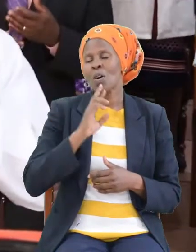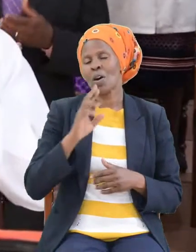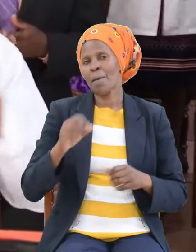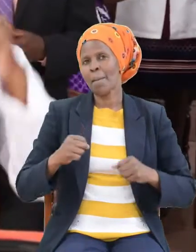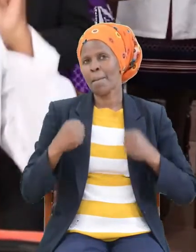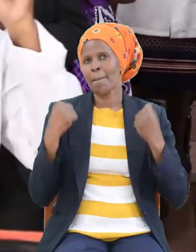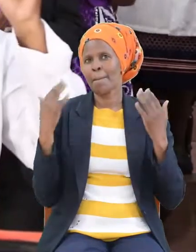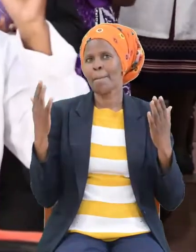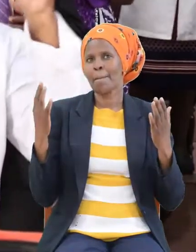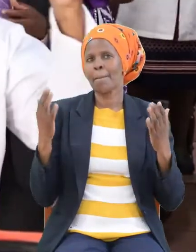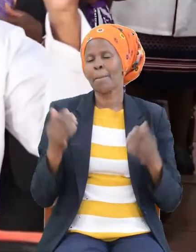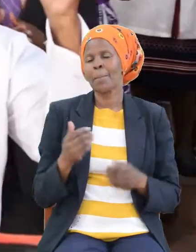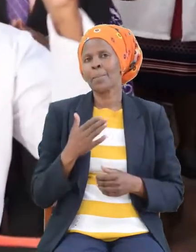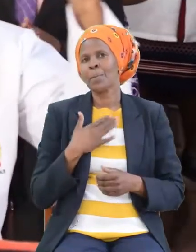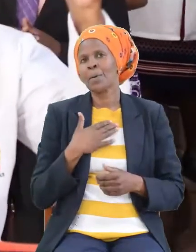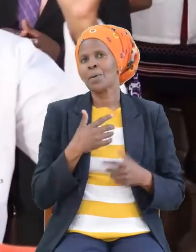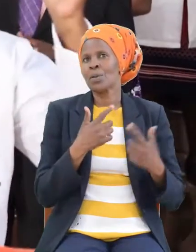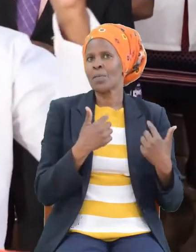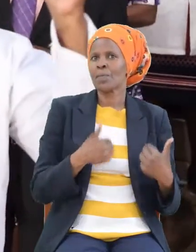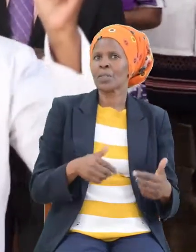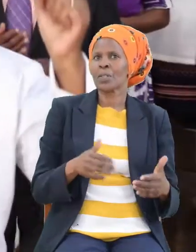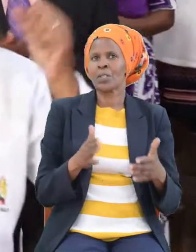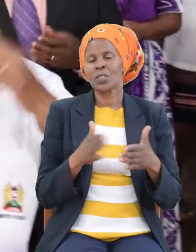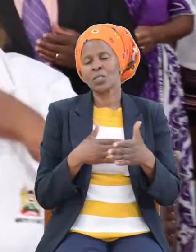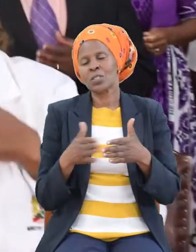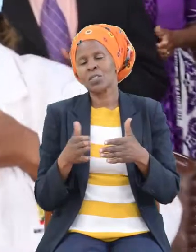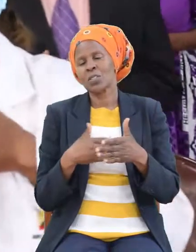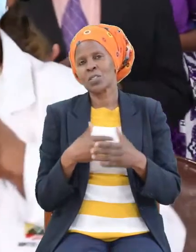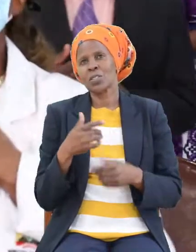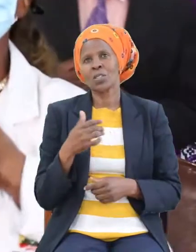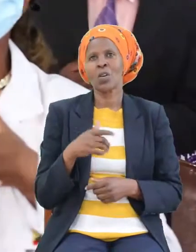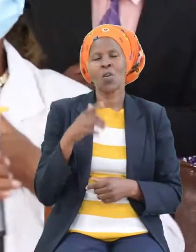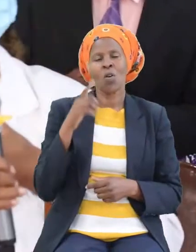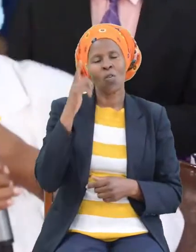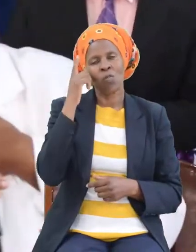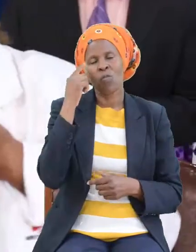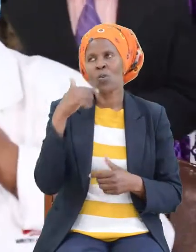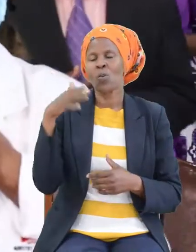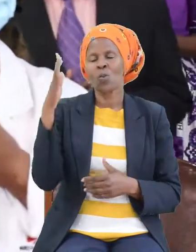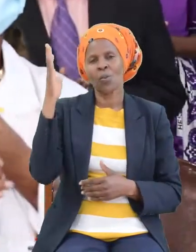Roho yangu